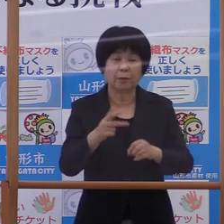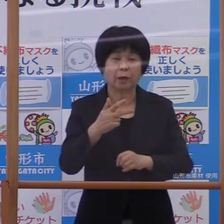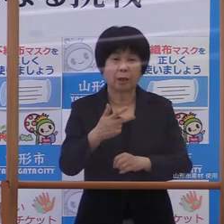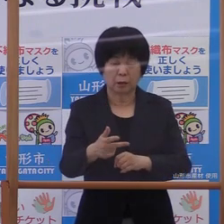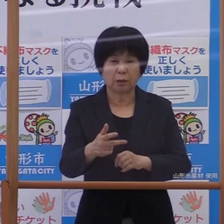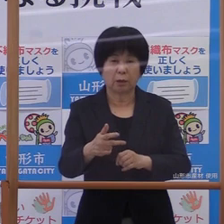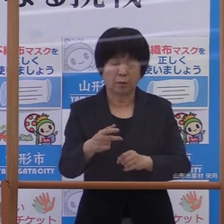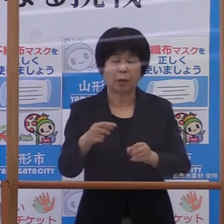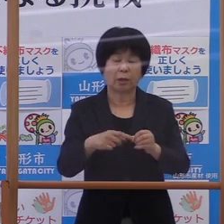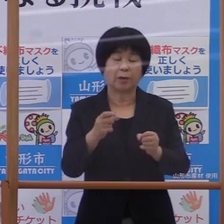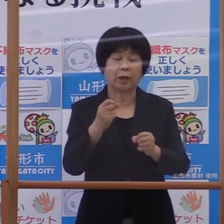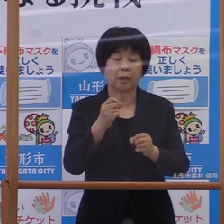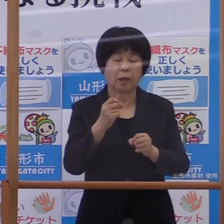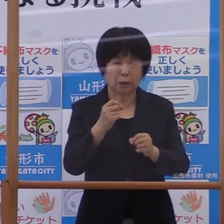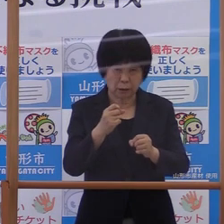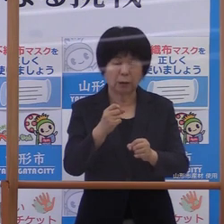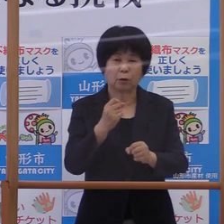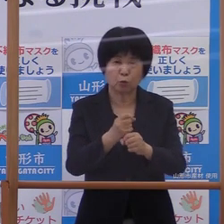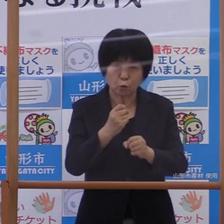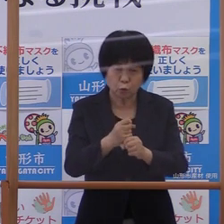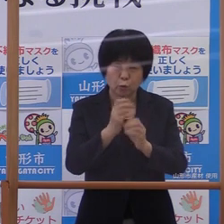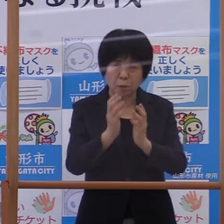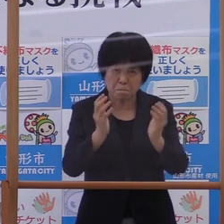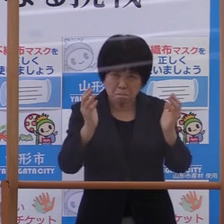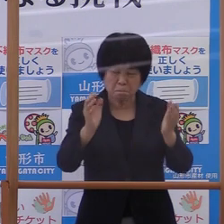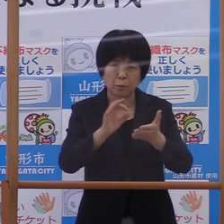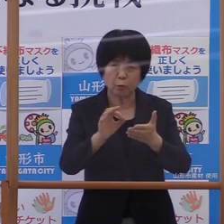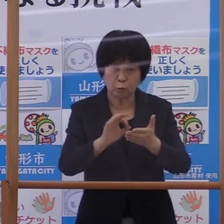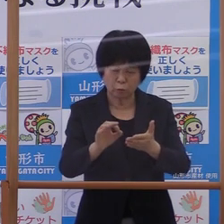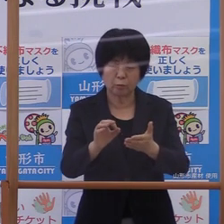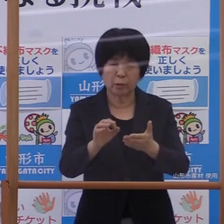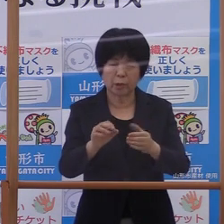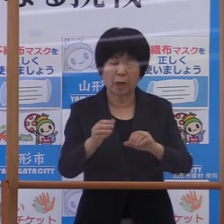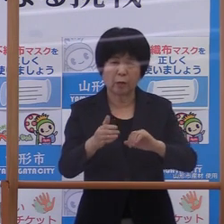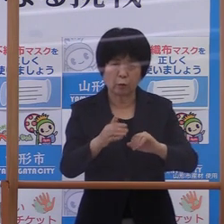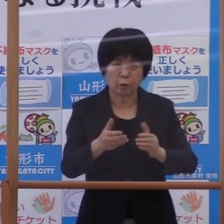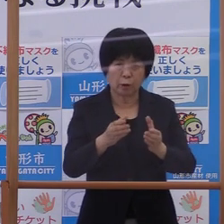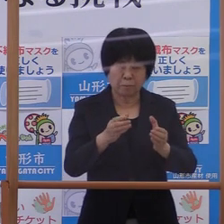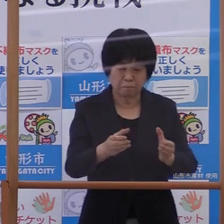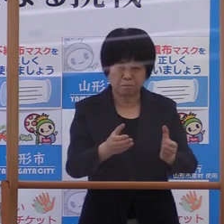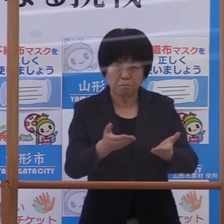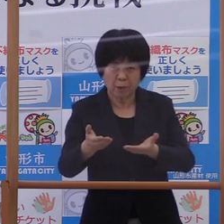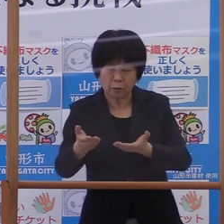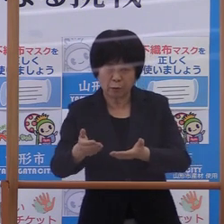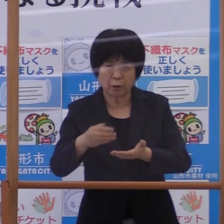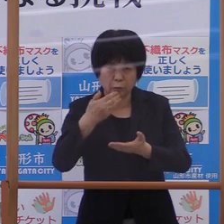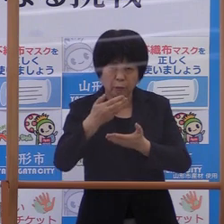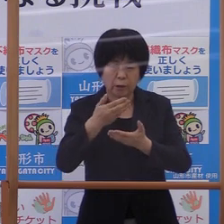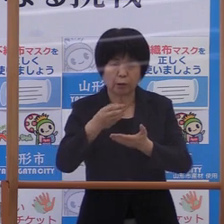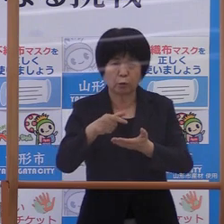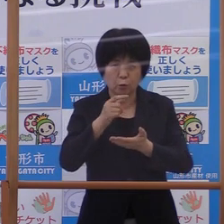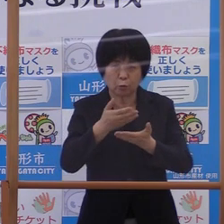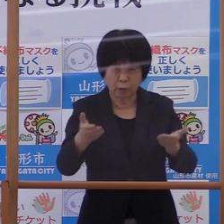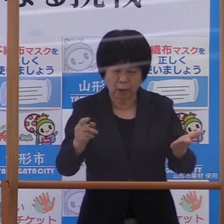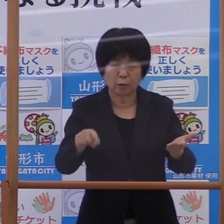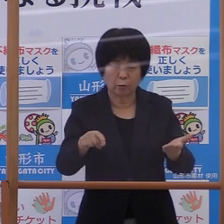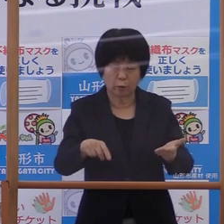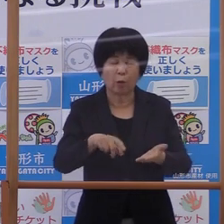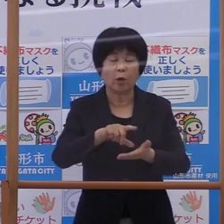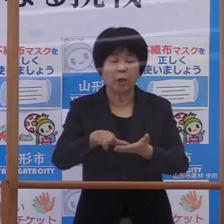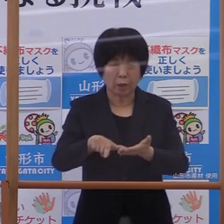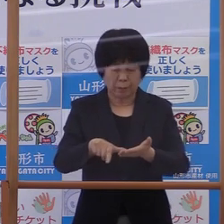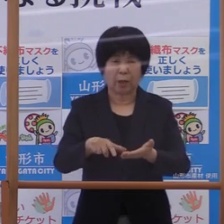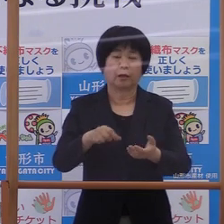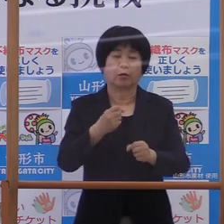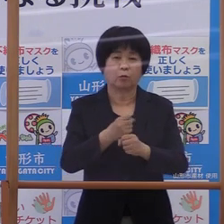形市産の農産物を積極的に活用して料理を提供している飲食店等を山形市地産地消の店